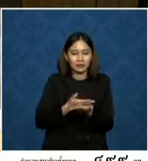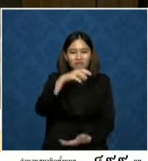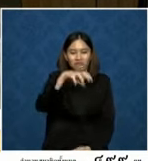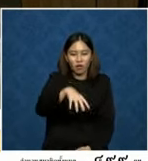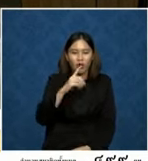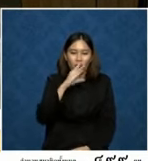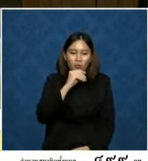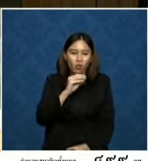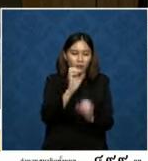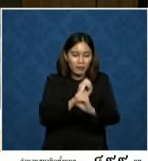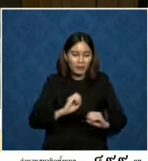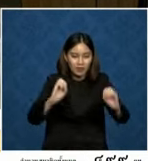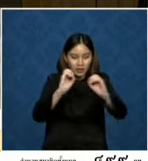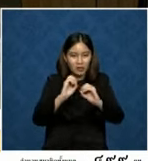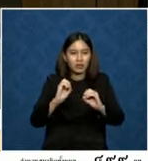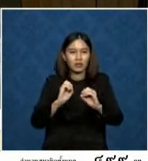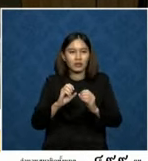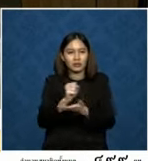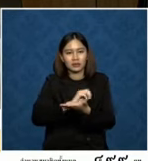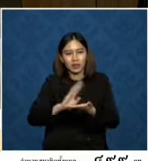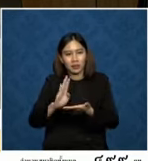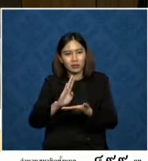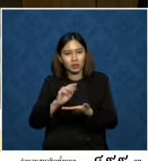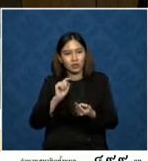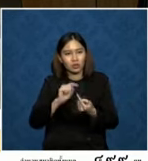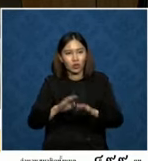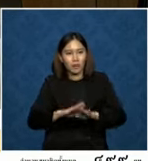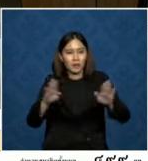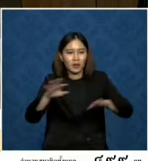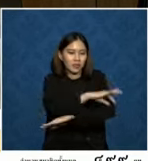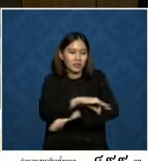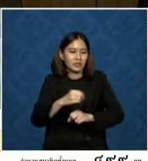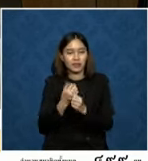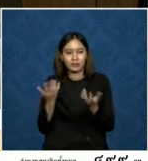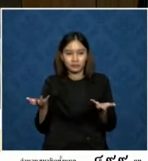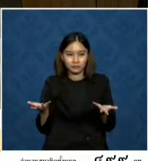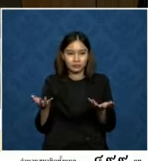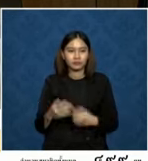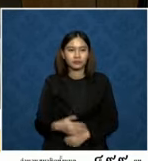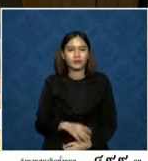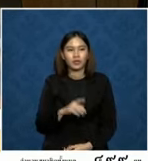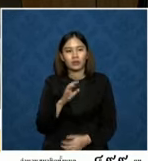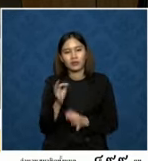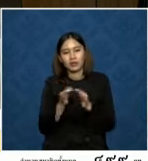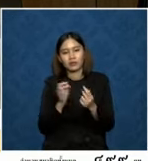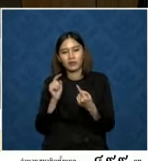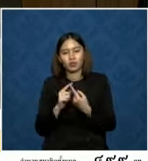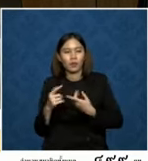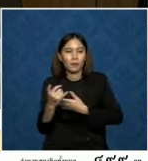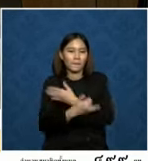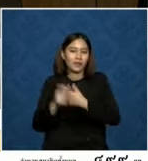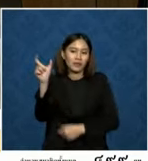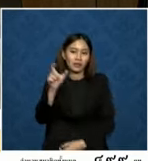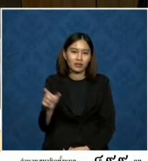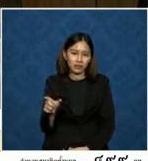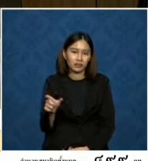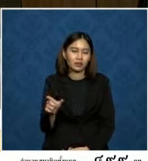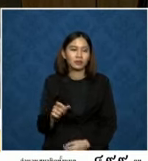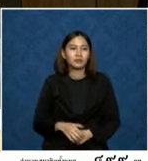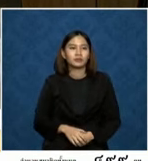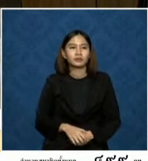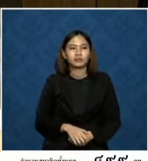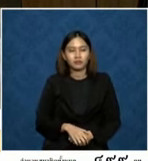รัฐบาลไม่เคยพูดถึงว่าใช้สถาบันการเมืองมาเข้มงวดกับการเปิดบัญชีได้อย่างไรผมเรียนในส่วนของประเทศฝรั่งเศสนะครับ